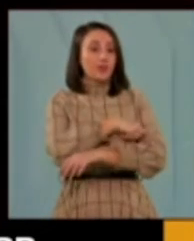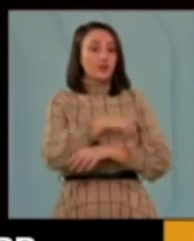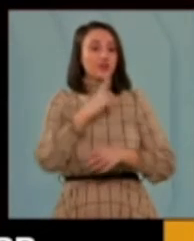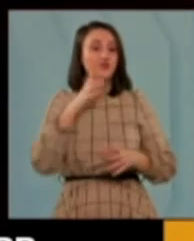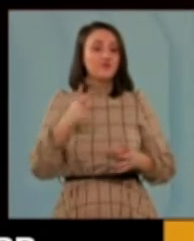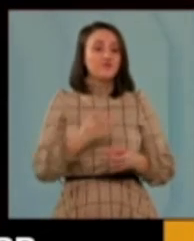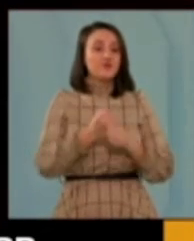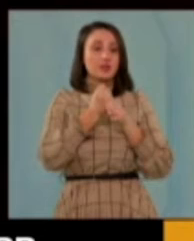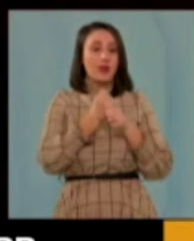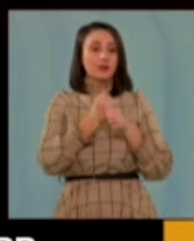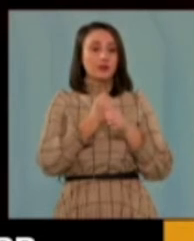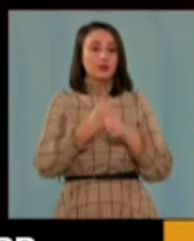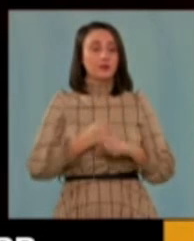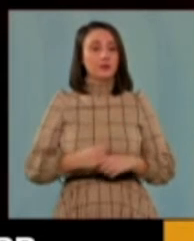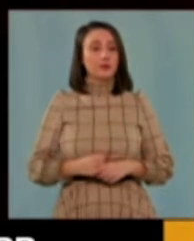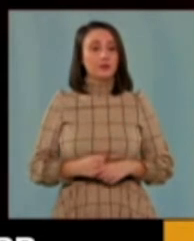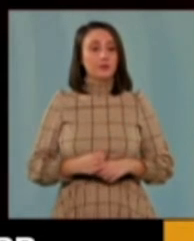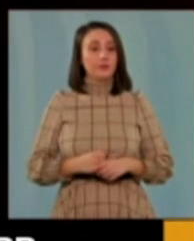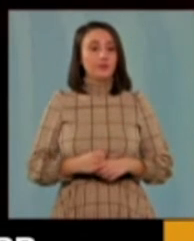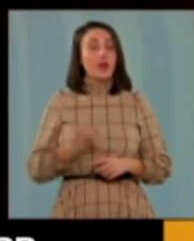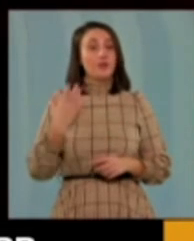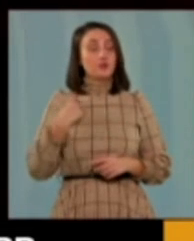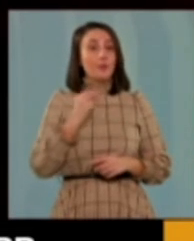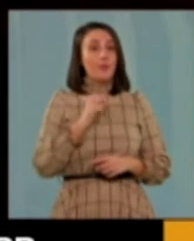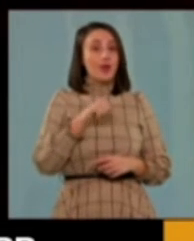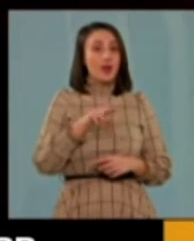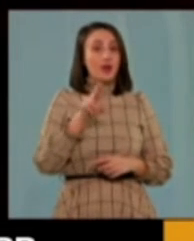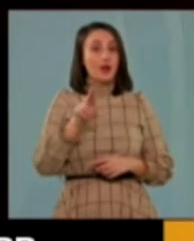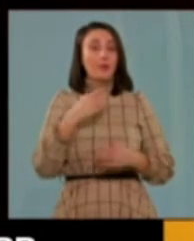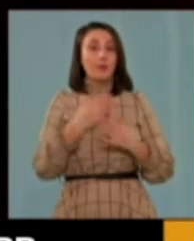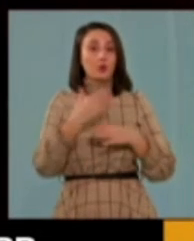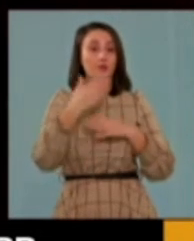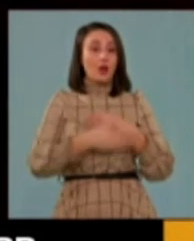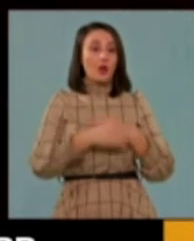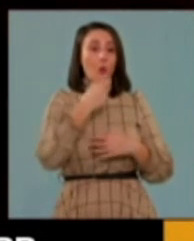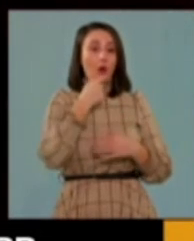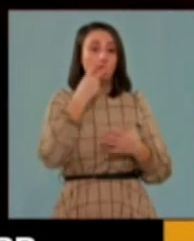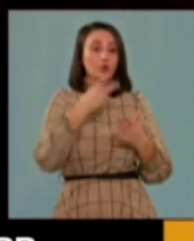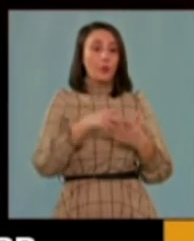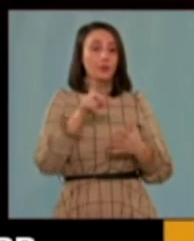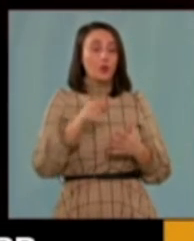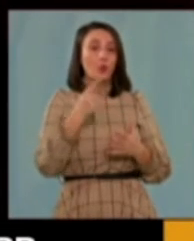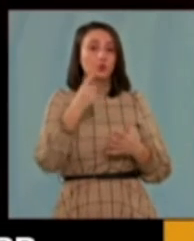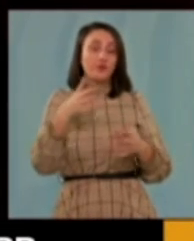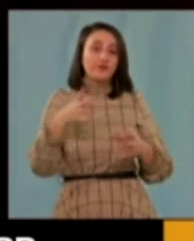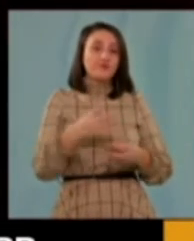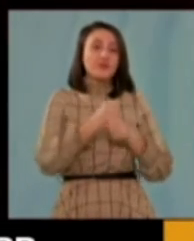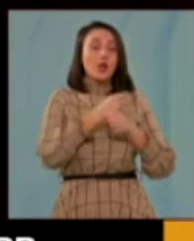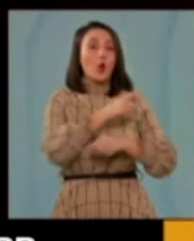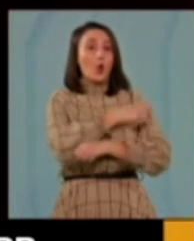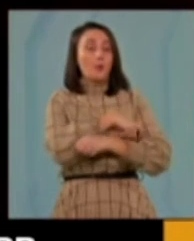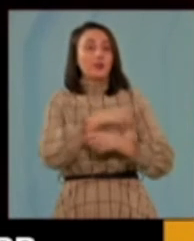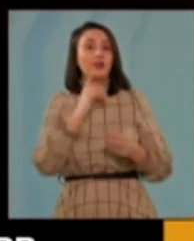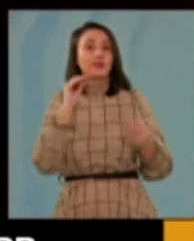înființat deja și a fost și jalon în PNRR pentru finalul anului 2021. Înființarea acestui comitet